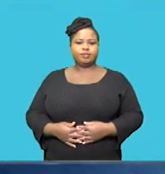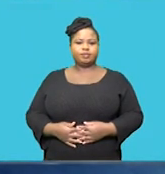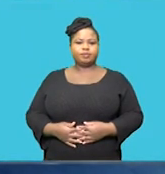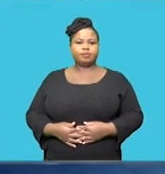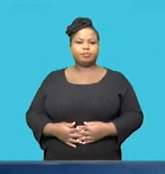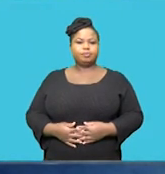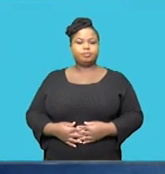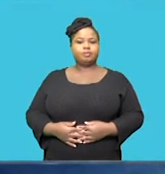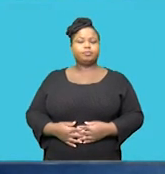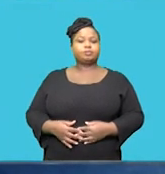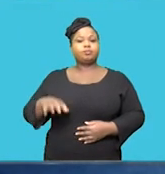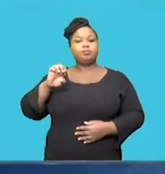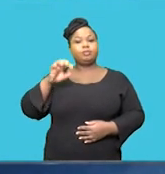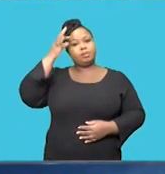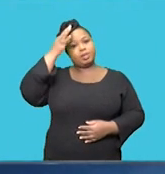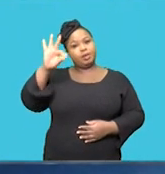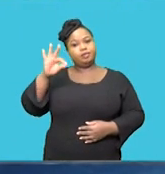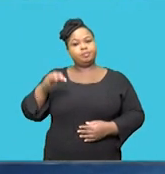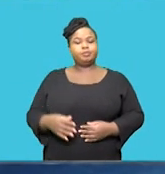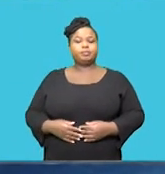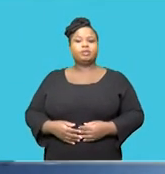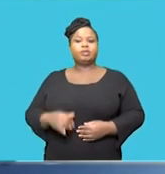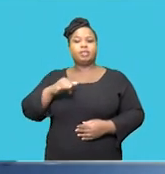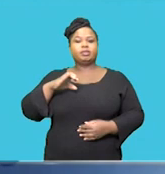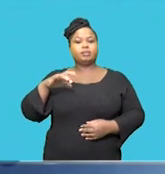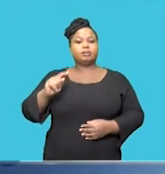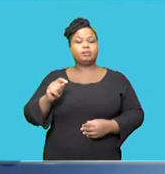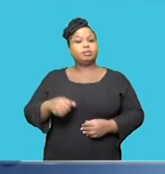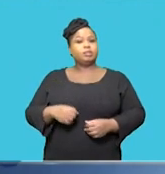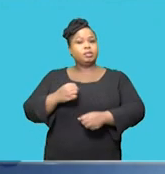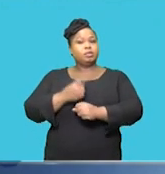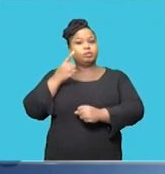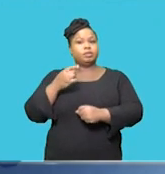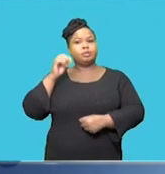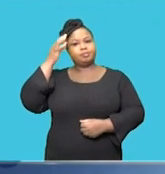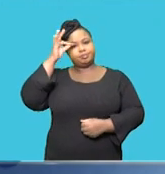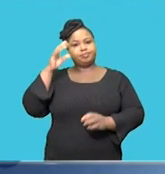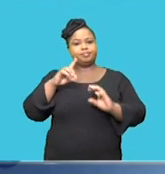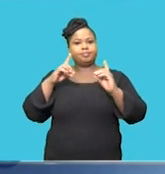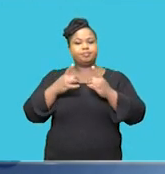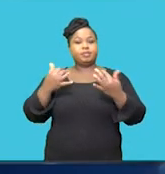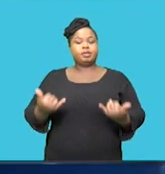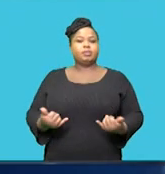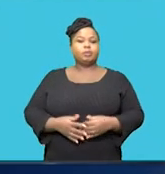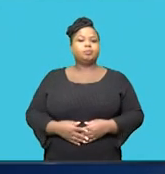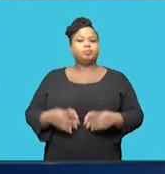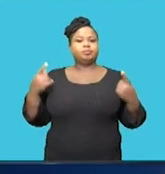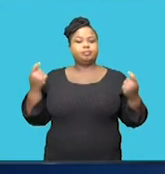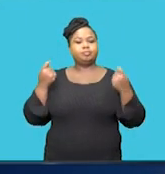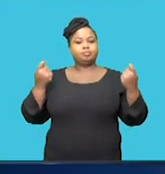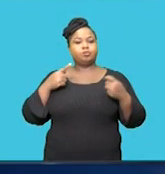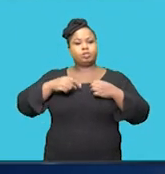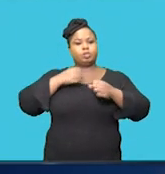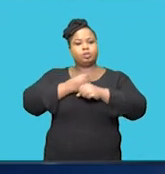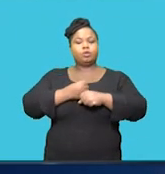Isebe lensebenziswano kurhulumento nemicimbi yezemveli eRhawutini ebutsheni banamhlanje libhiyozele iphulo lalo